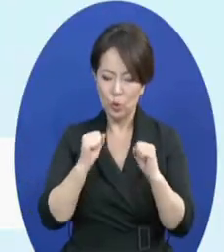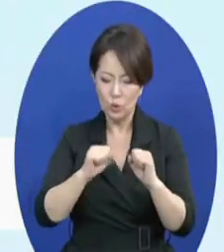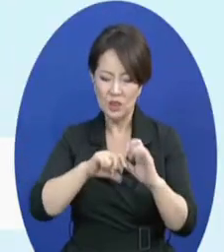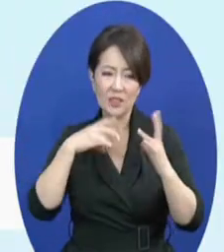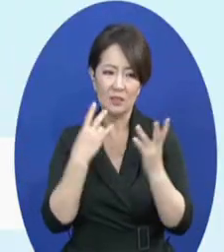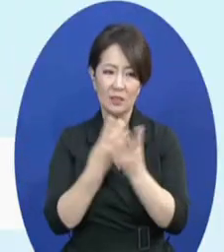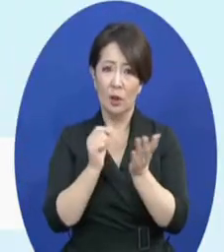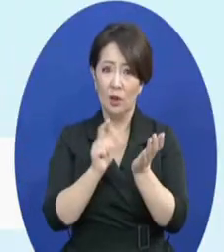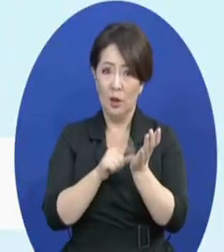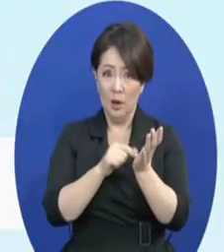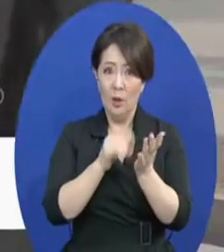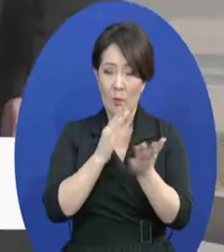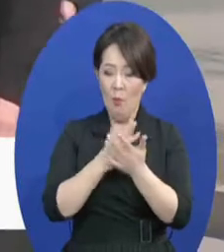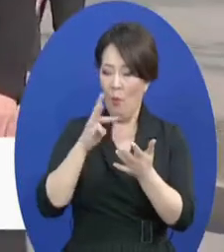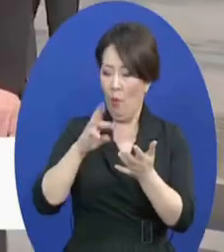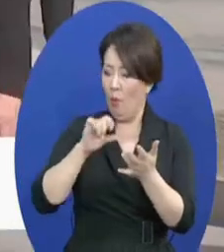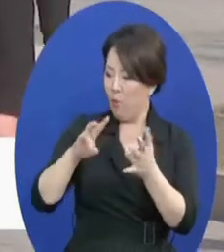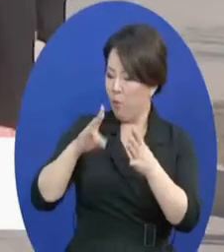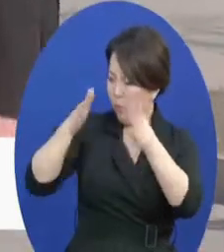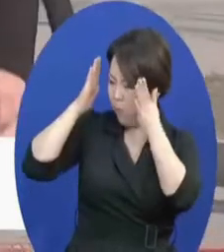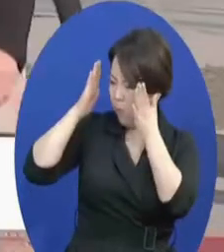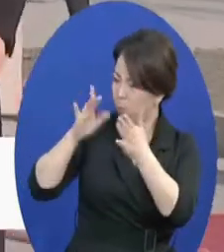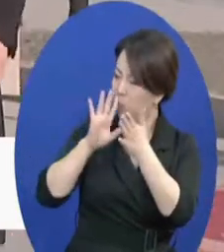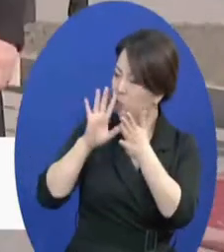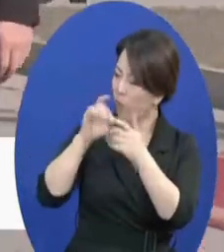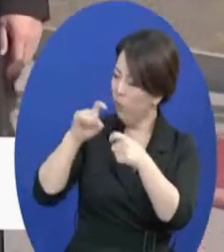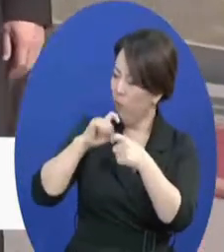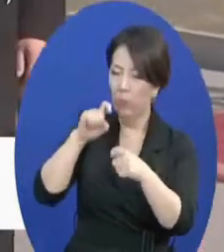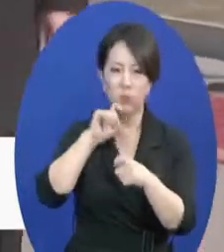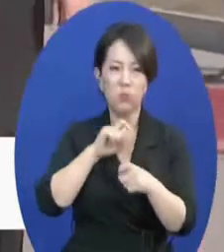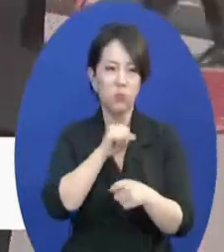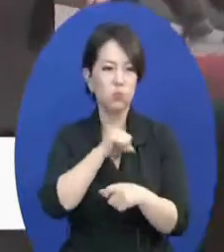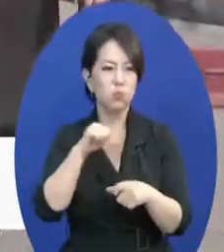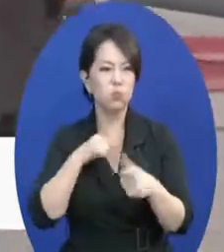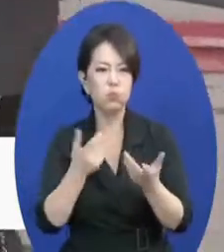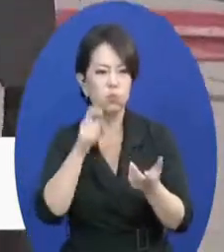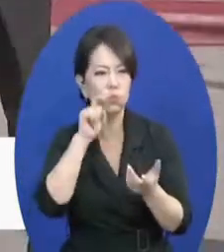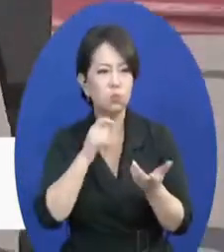төрийн өвгөн хүчин Монгол Ардын намыг дараах асуудалд анхаараасаа гэж хүсэж байна.